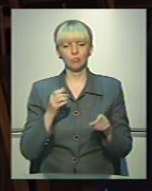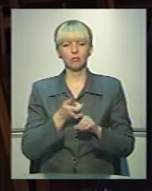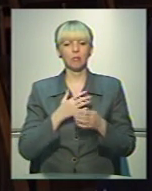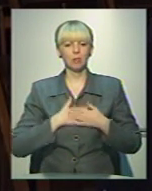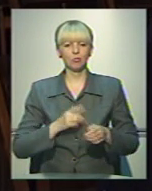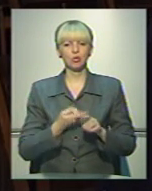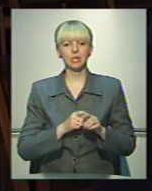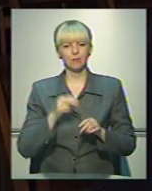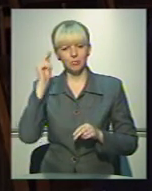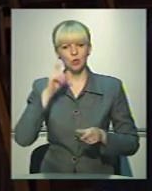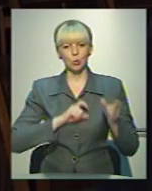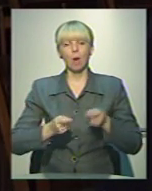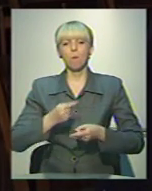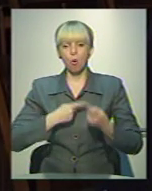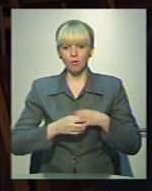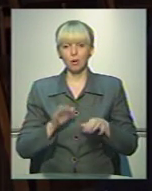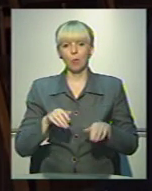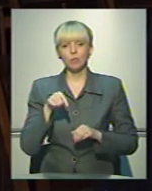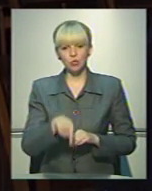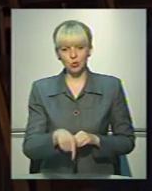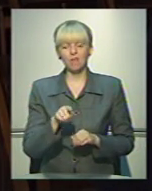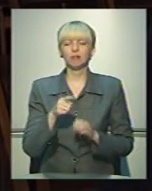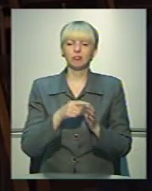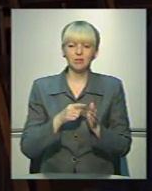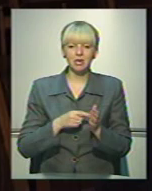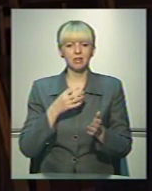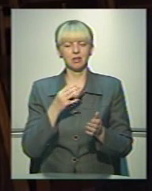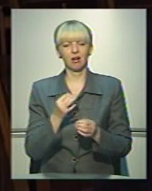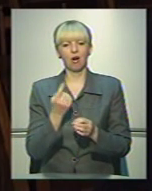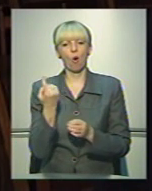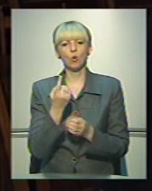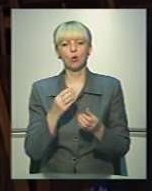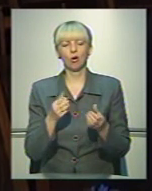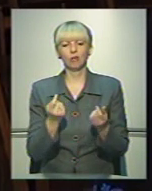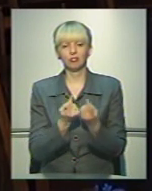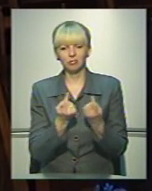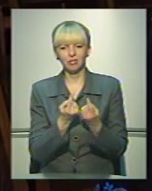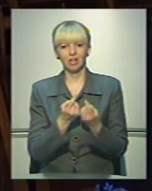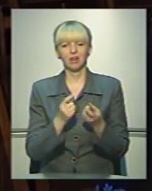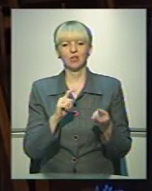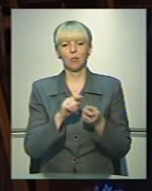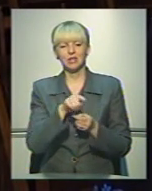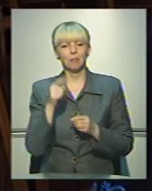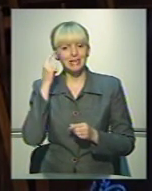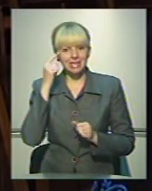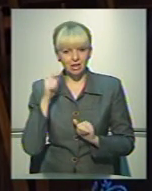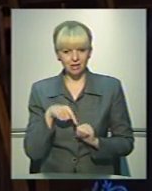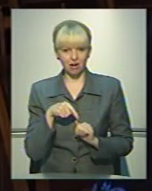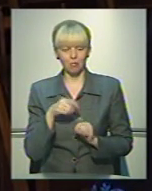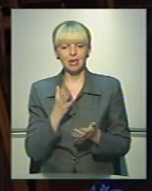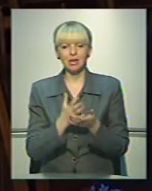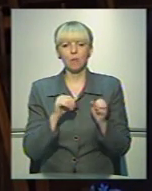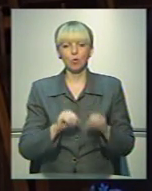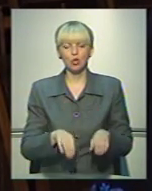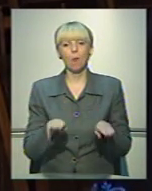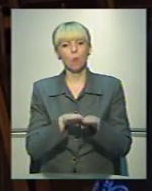що ці студенти повертаються потім сюди, вони діляться з одногрупниками тими контактами, тими знаннями. Є